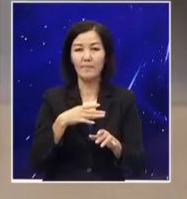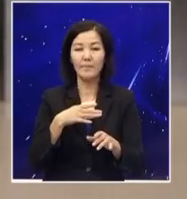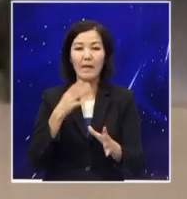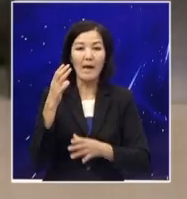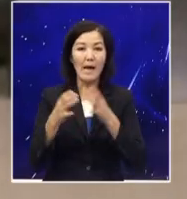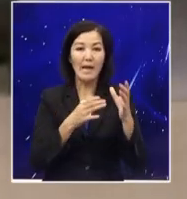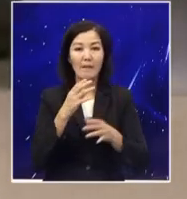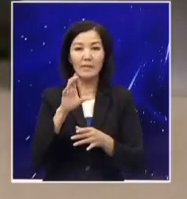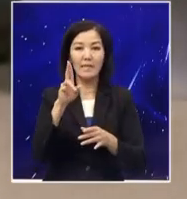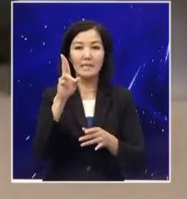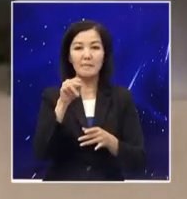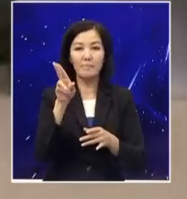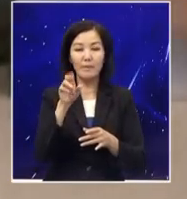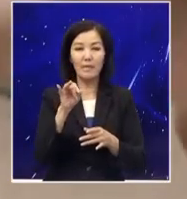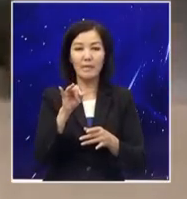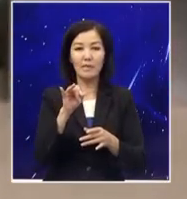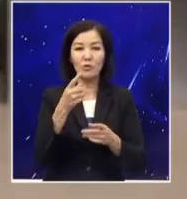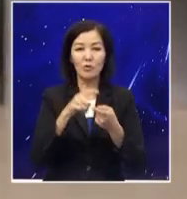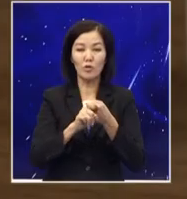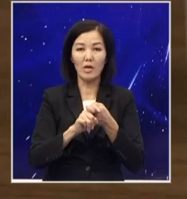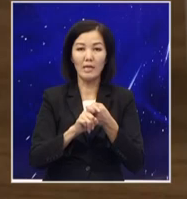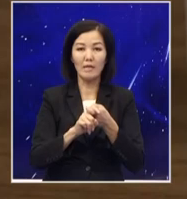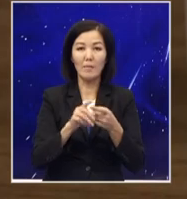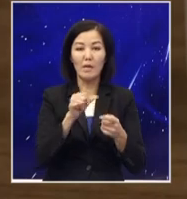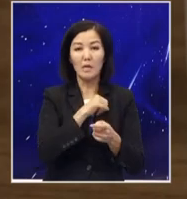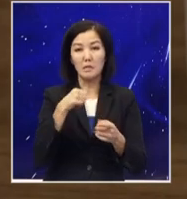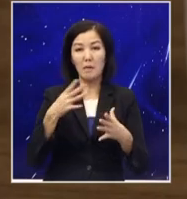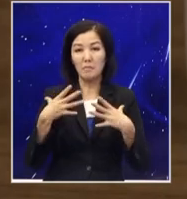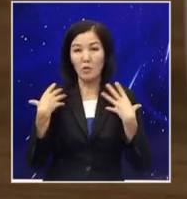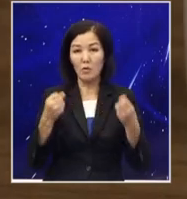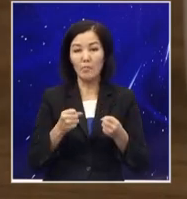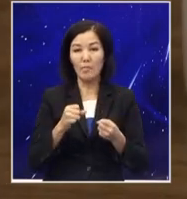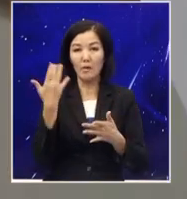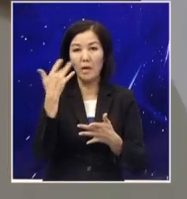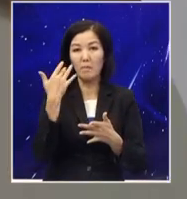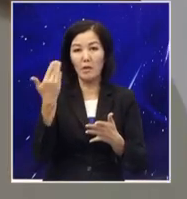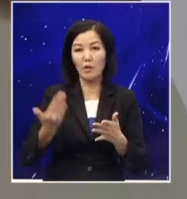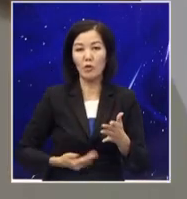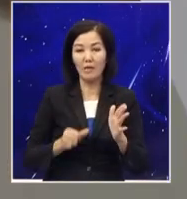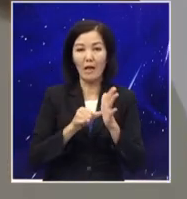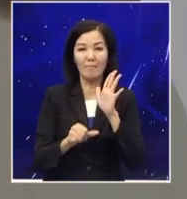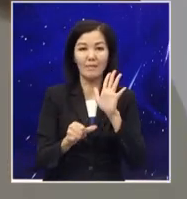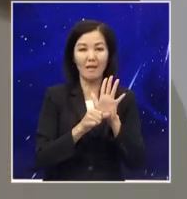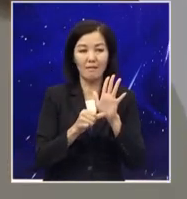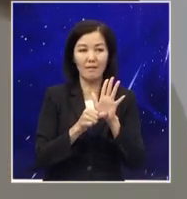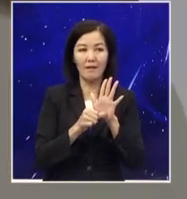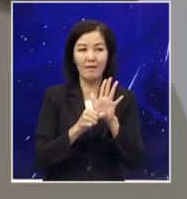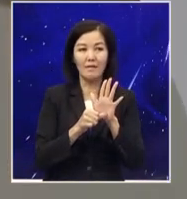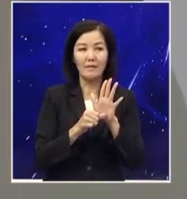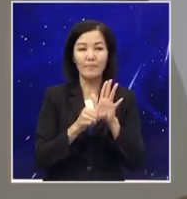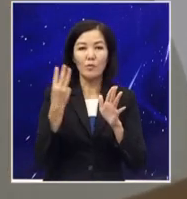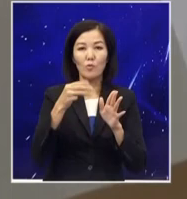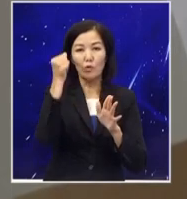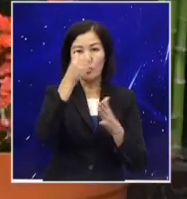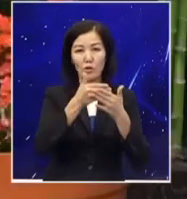спид жұқтырған науқас өздігінен жазылып кетті. Ол ақштың Калифорния штатының тұрғыны. Жасы 66-да Ларин Уилберг айтывына 30 жыл